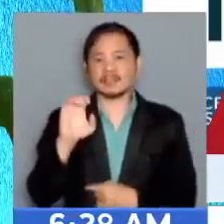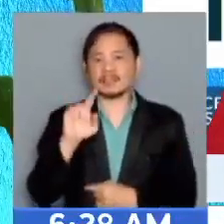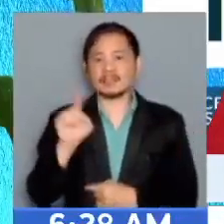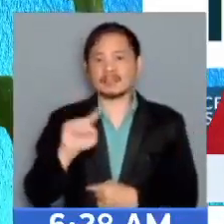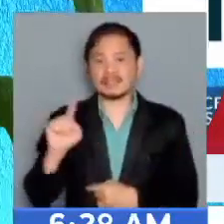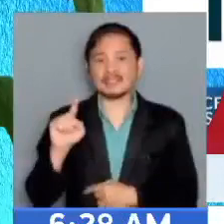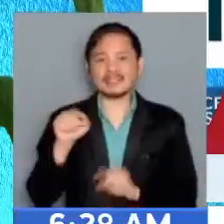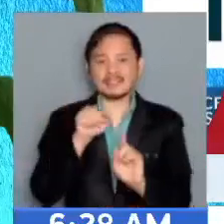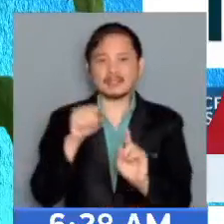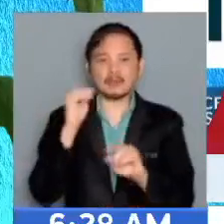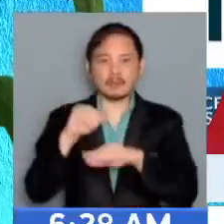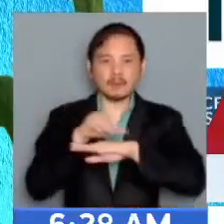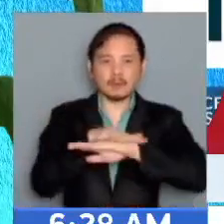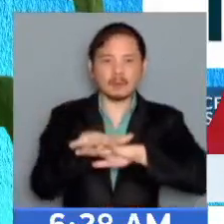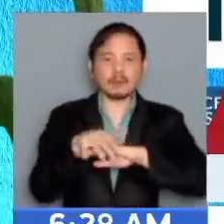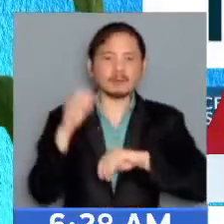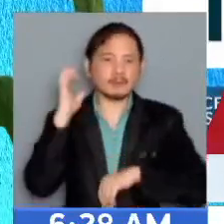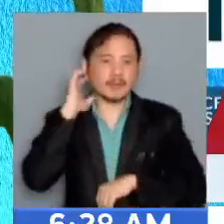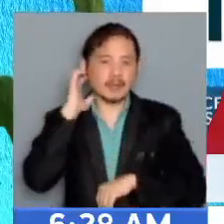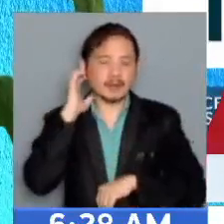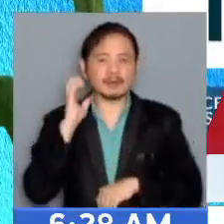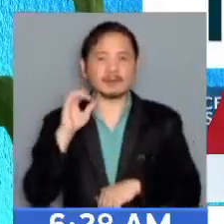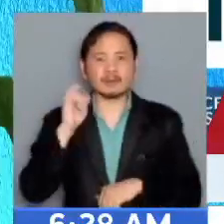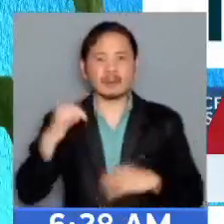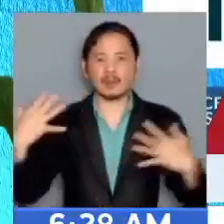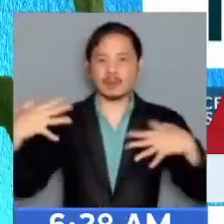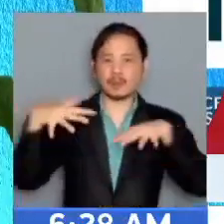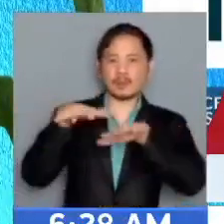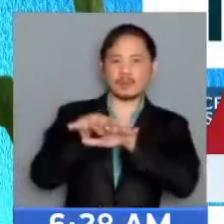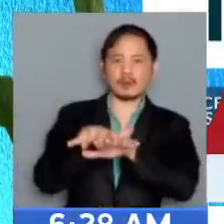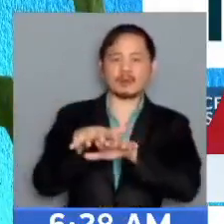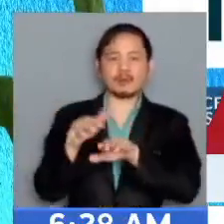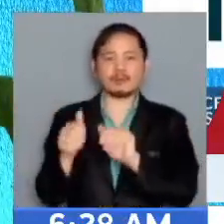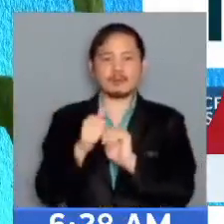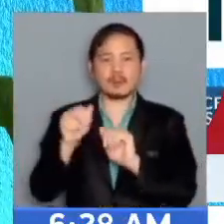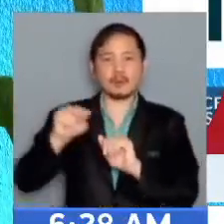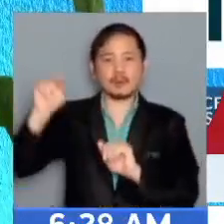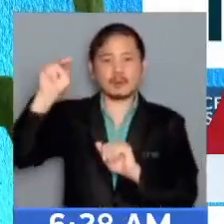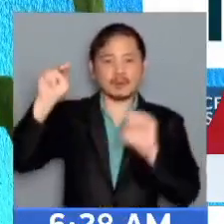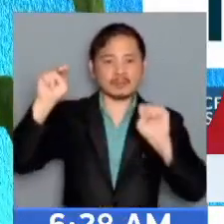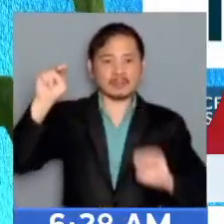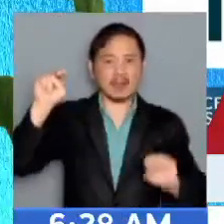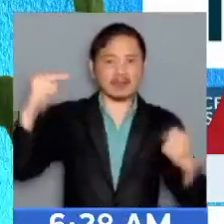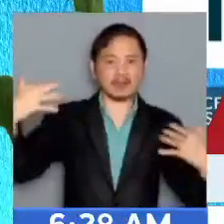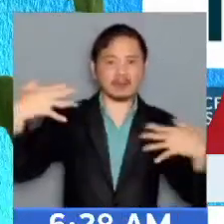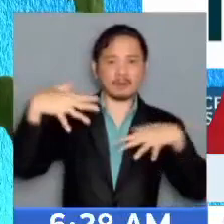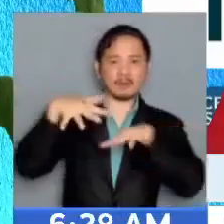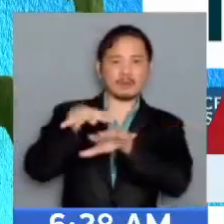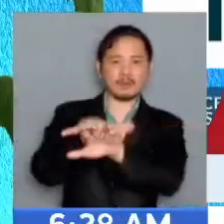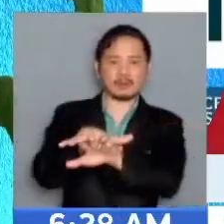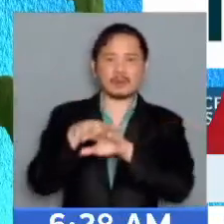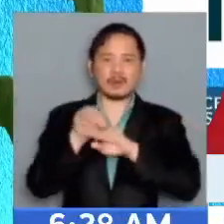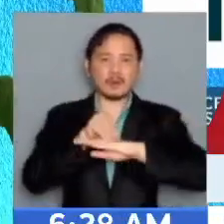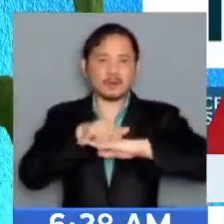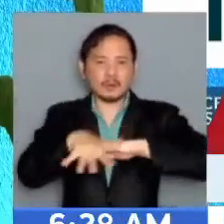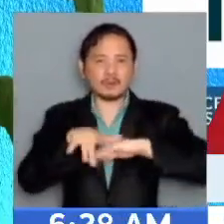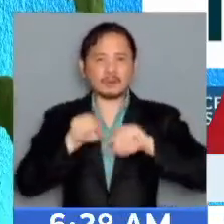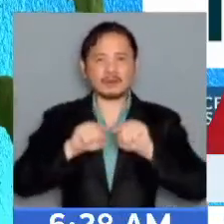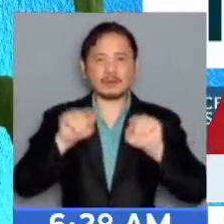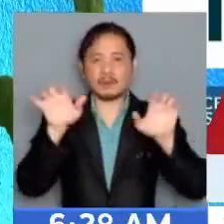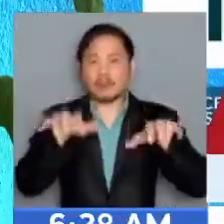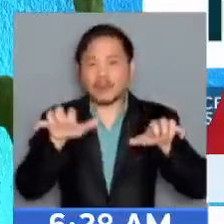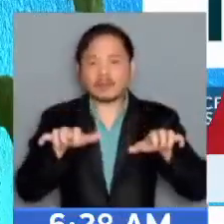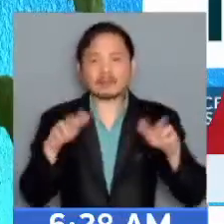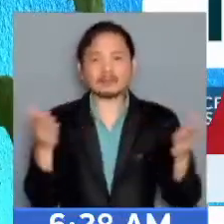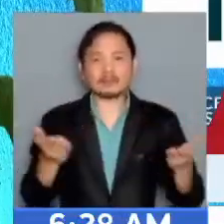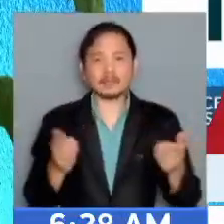ang Intertropical Convergence Zone, yung salubungan ng hangin mula sa Northern and Southern Hemisphere, kung saan maaari pa rin ito magdala ng mga pag-ulan sa Eastern Visayas at